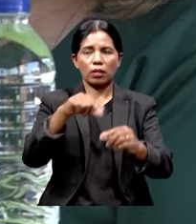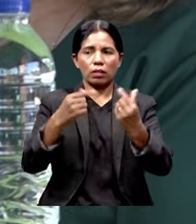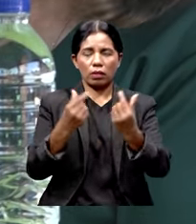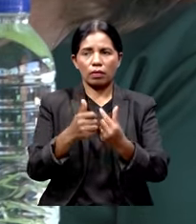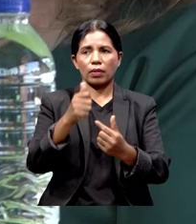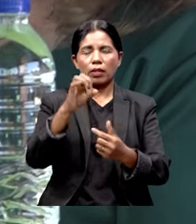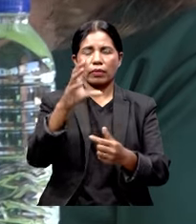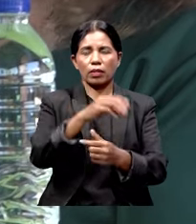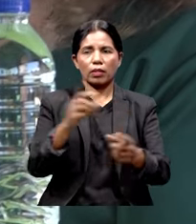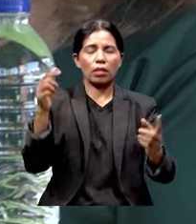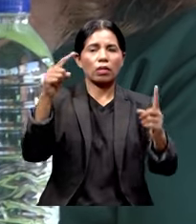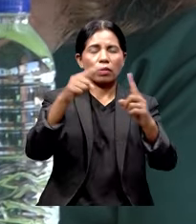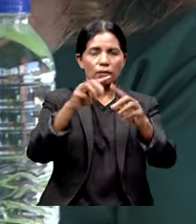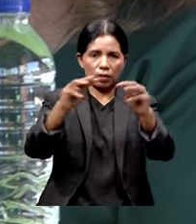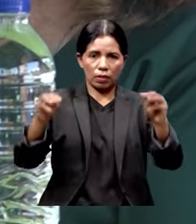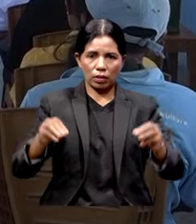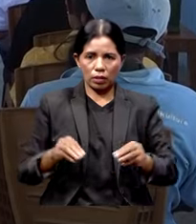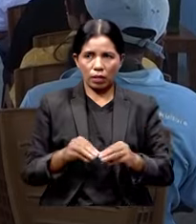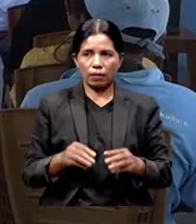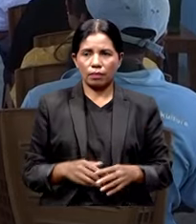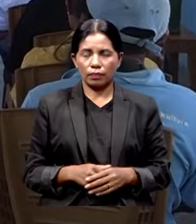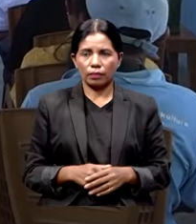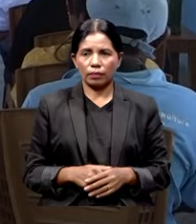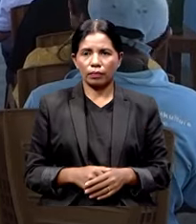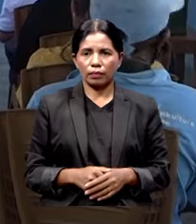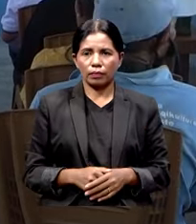equipa ai faesa seito iha municipio Dilma Sujeti GMN.